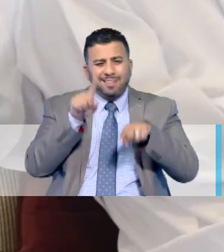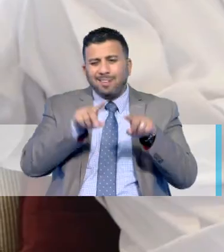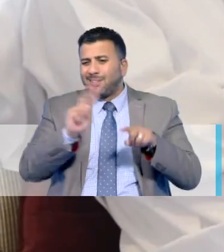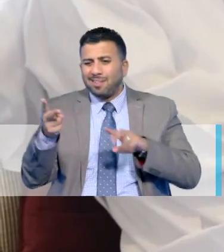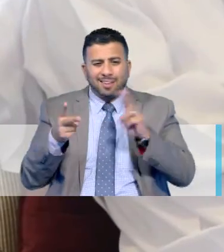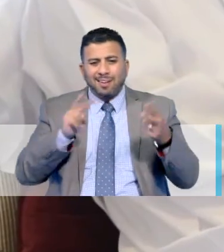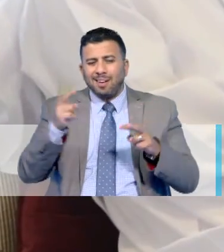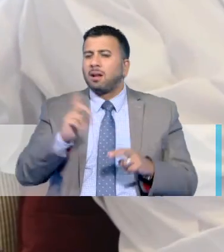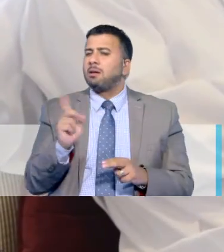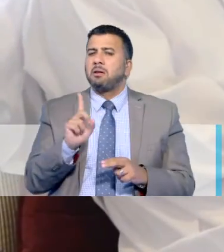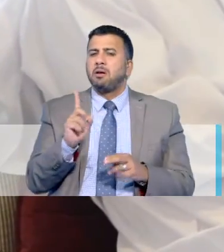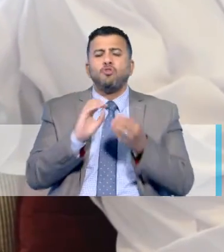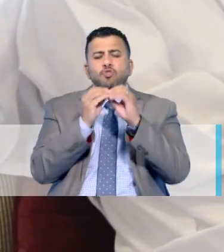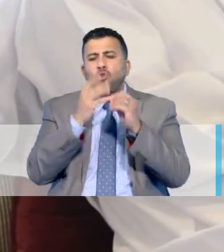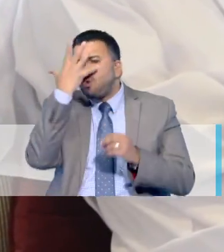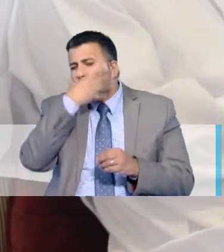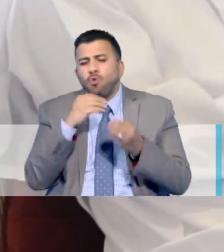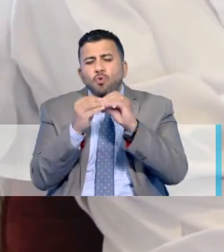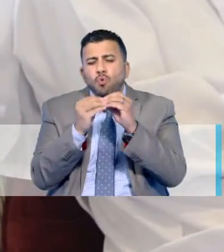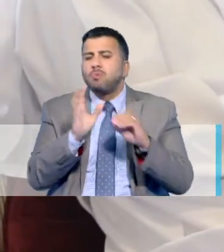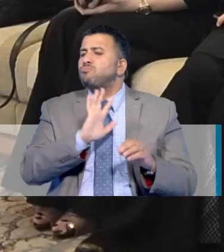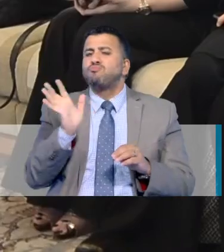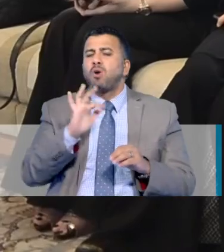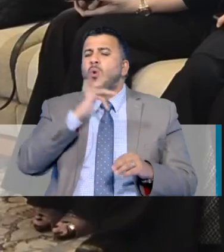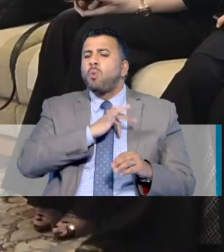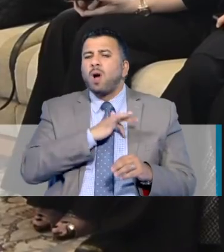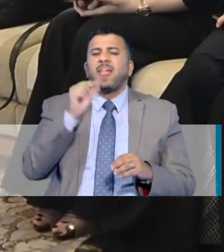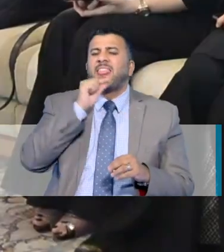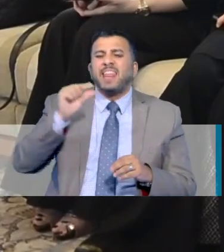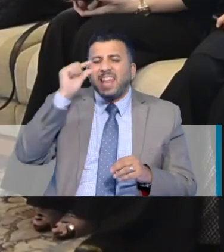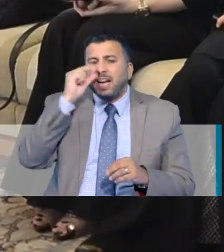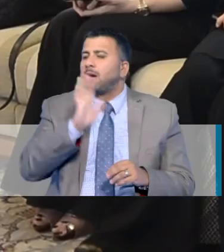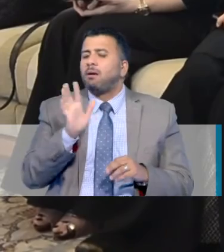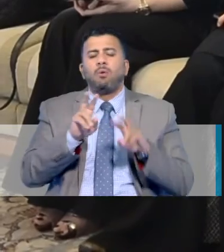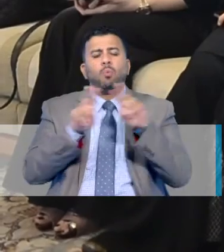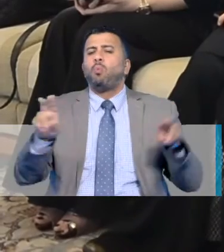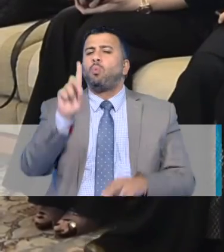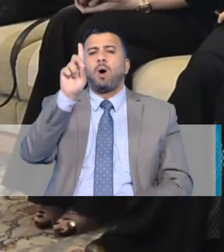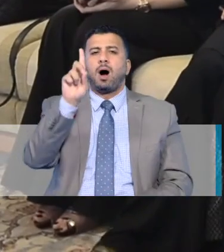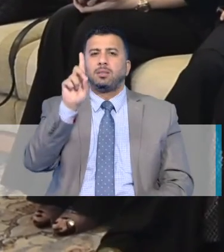على أساس العرق أو اللون أو الدين أو العقيدة أو المذهب أو الملة.